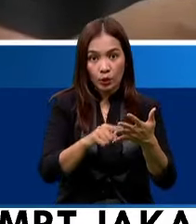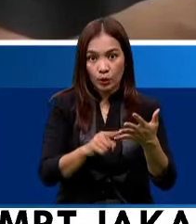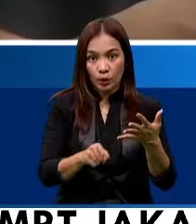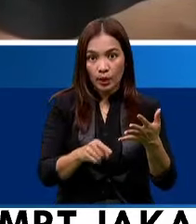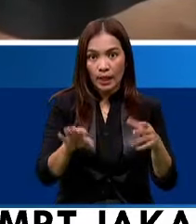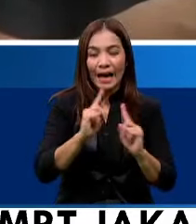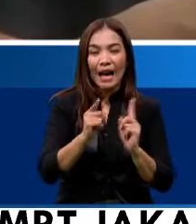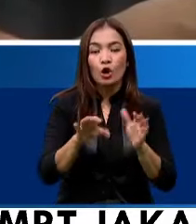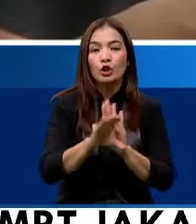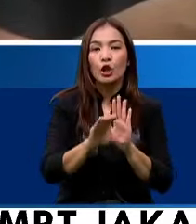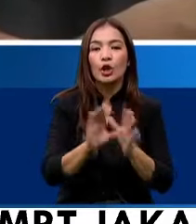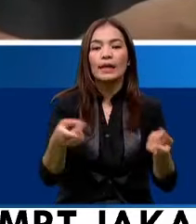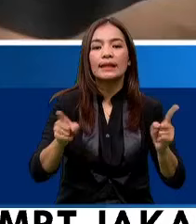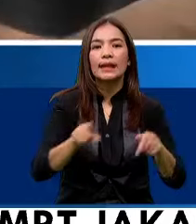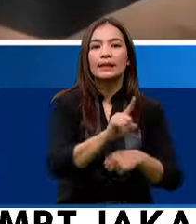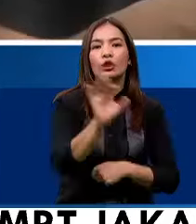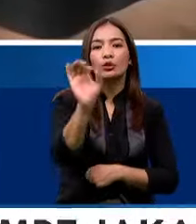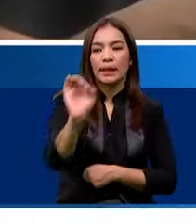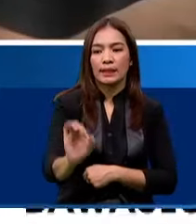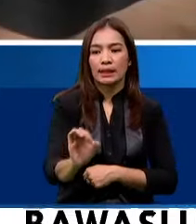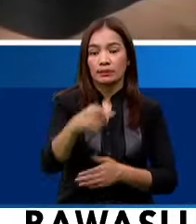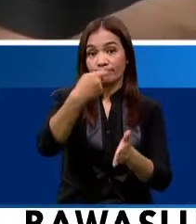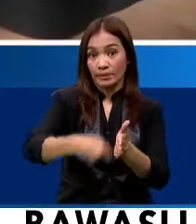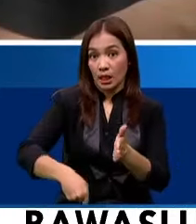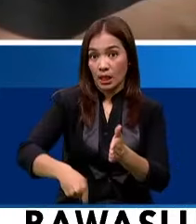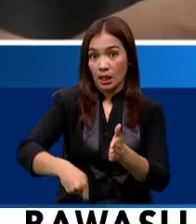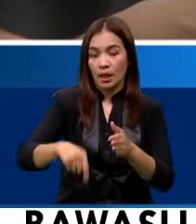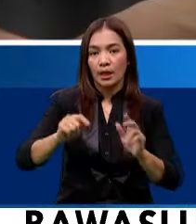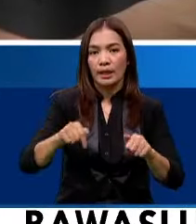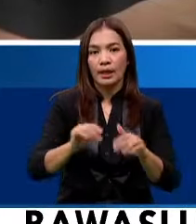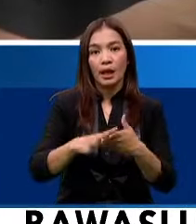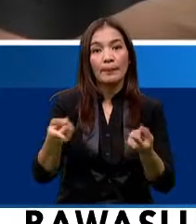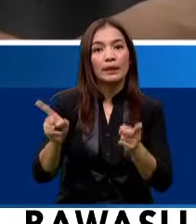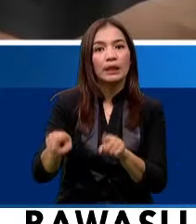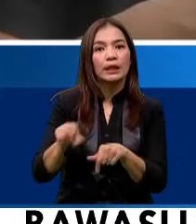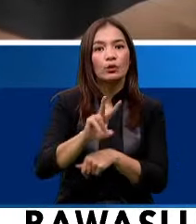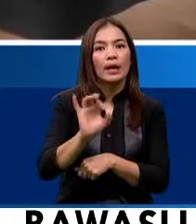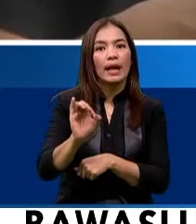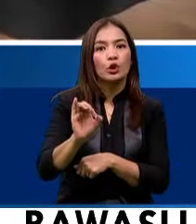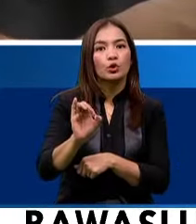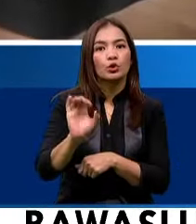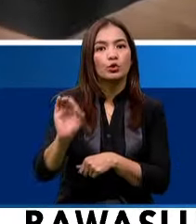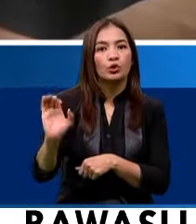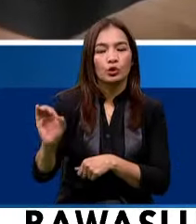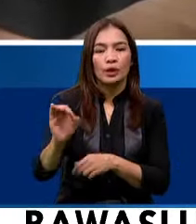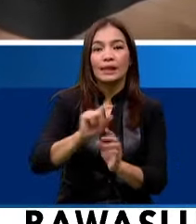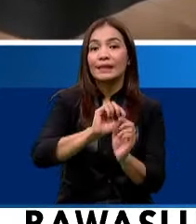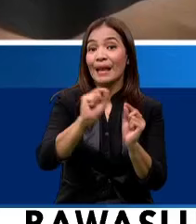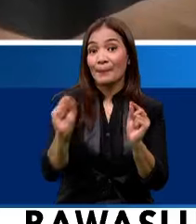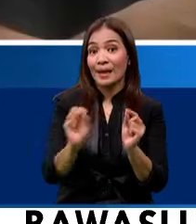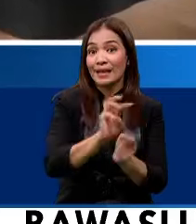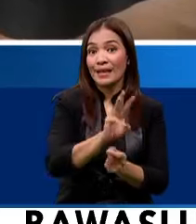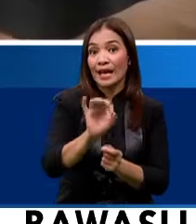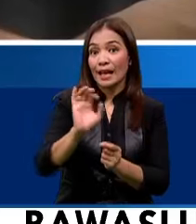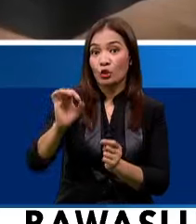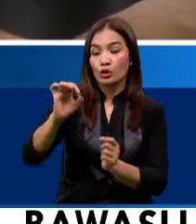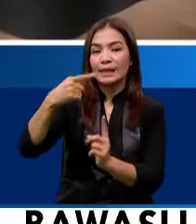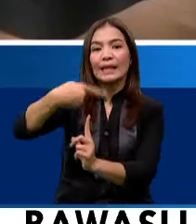terjadi kenaikan 1% tax ratio itu sudah bisa 200 sampai 230 triliun dan kadar